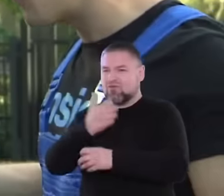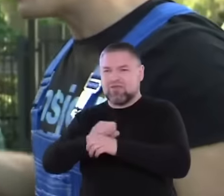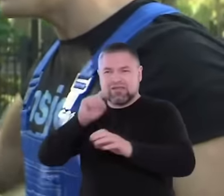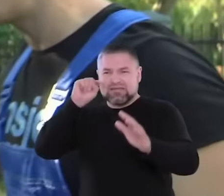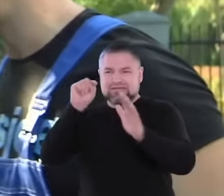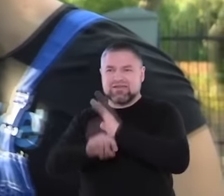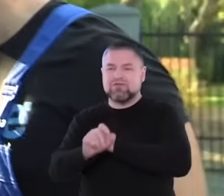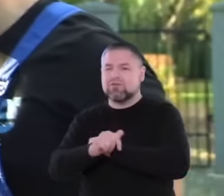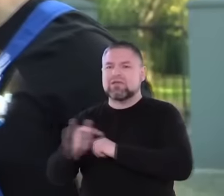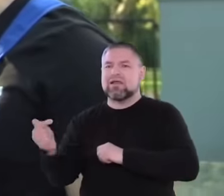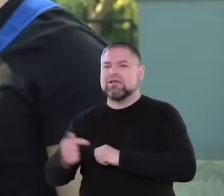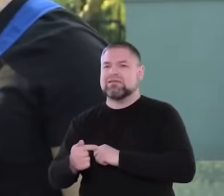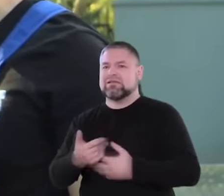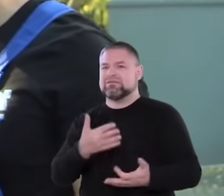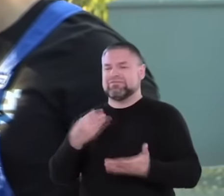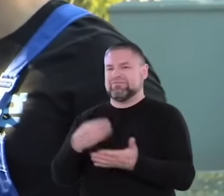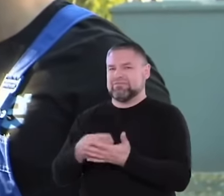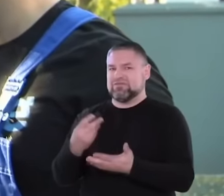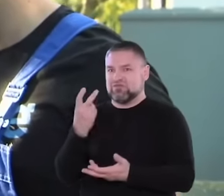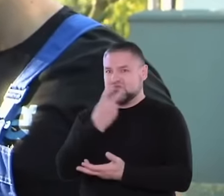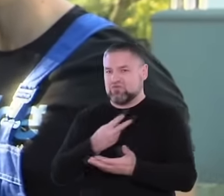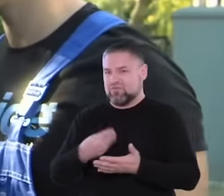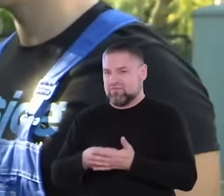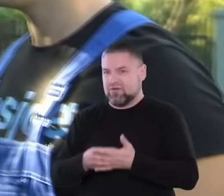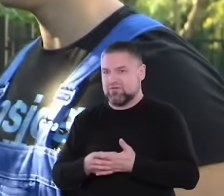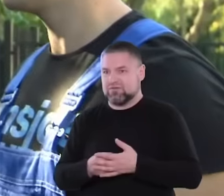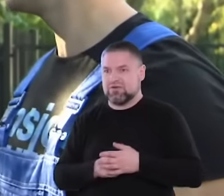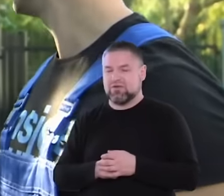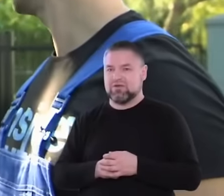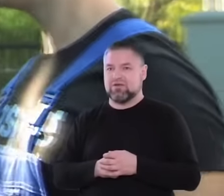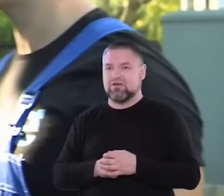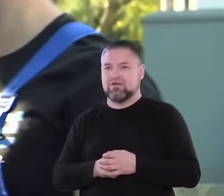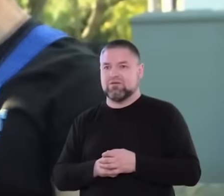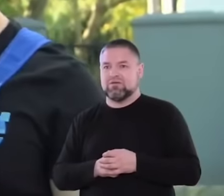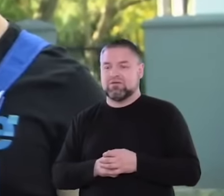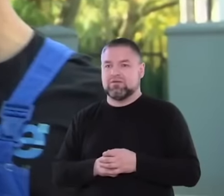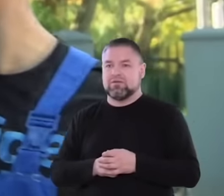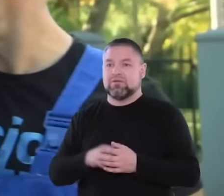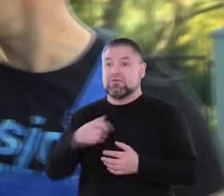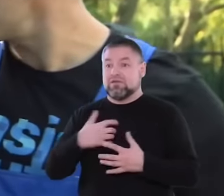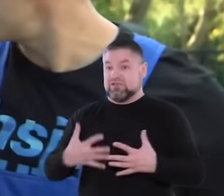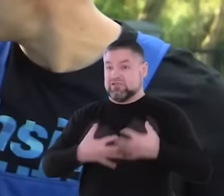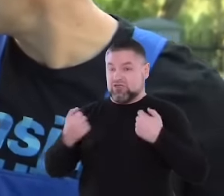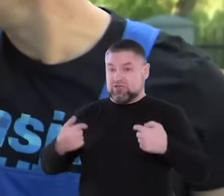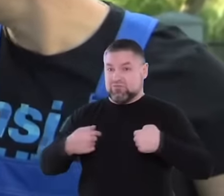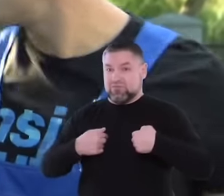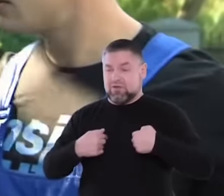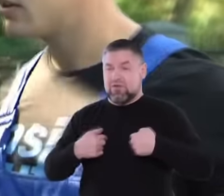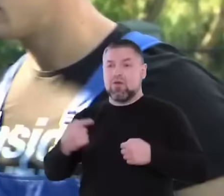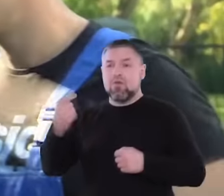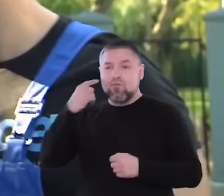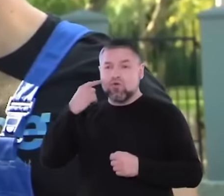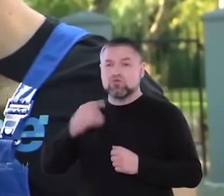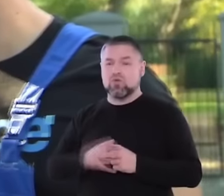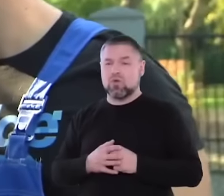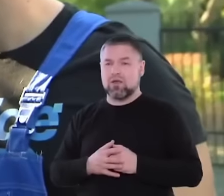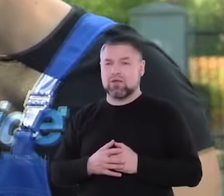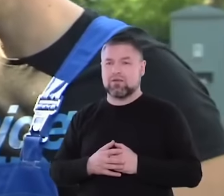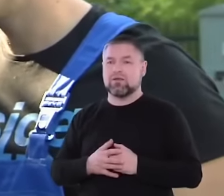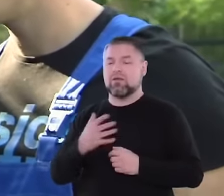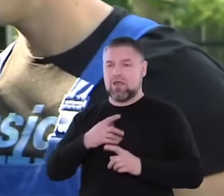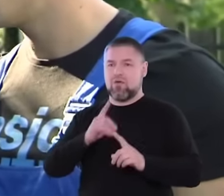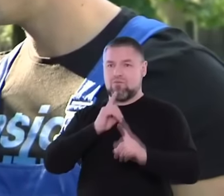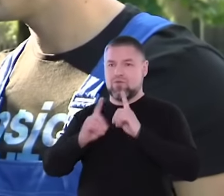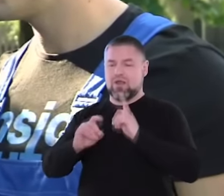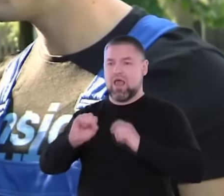zdrada, to jest interes. No ciekawe, czy twój jedryny tyłeczek też tak samo pomyśli? Ty, synek, co ty straszysz mnie? Posłuchaj, dobra,